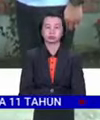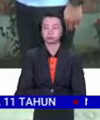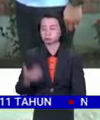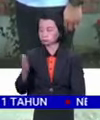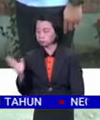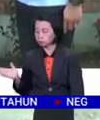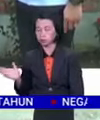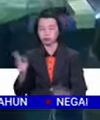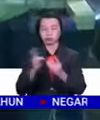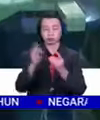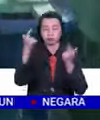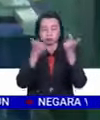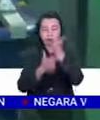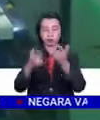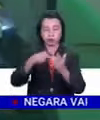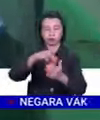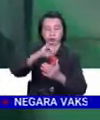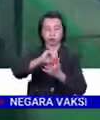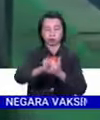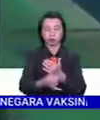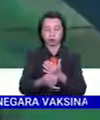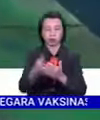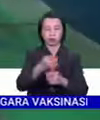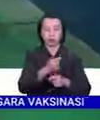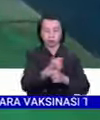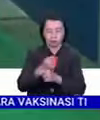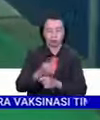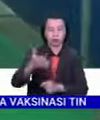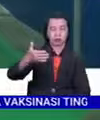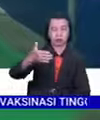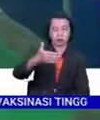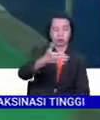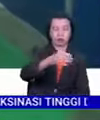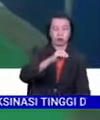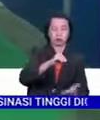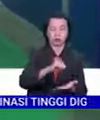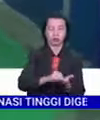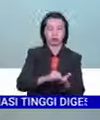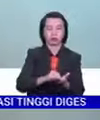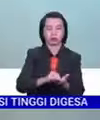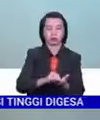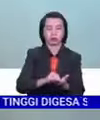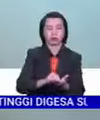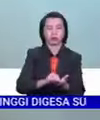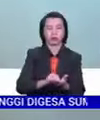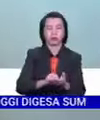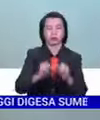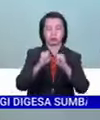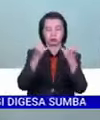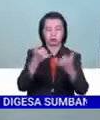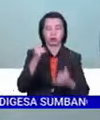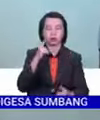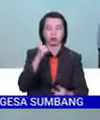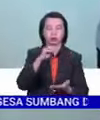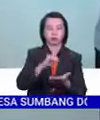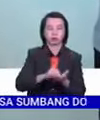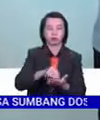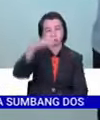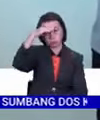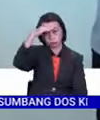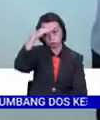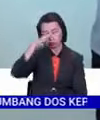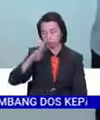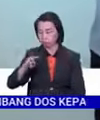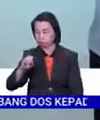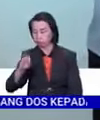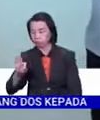Beliau ditemui pada lawatan ke projek hatchery dan ternakan ikan kelah di Asuko Genius Sendirian Berhad di Kulai Johor.